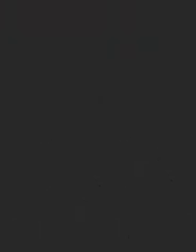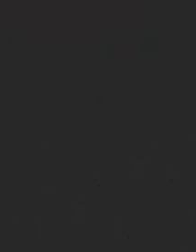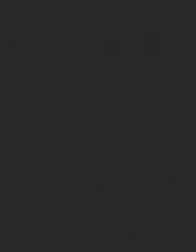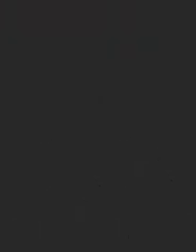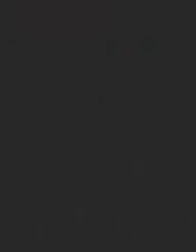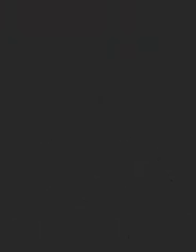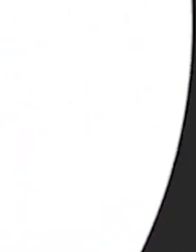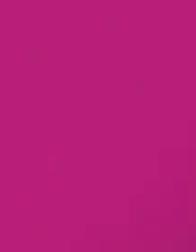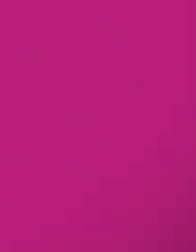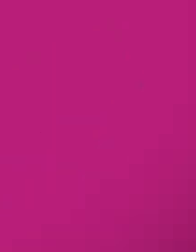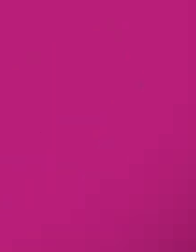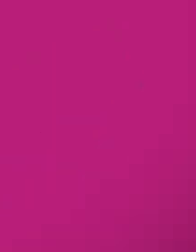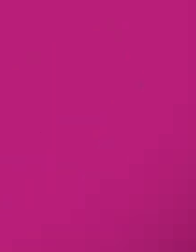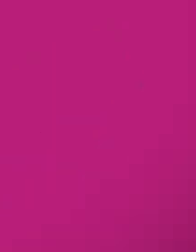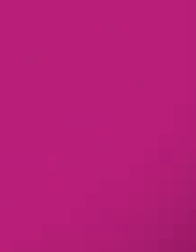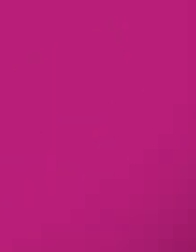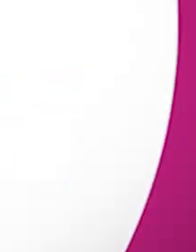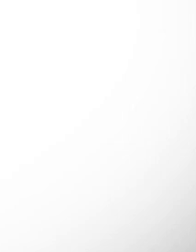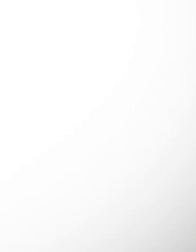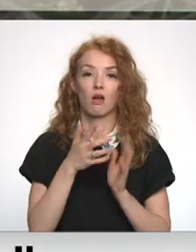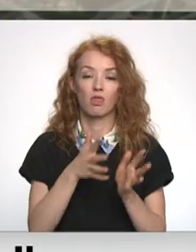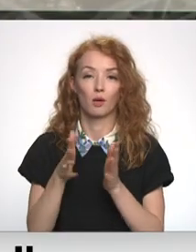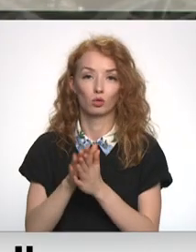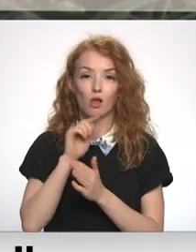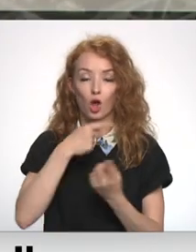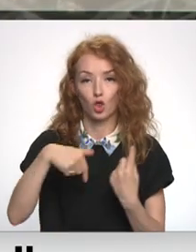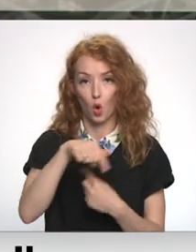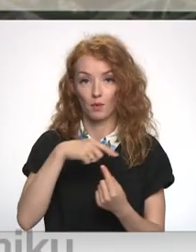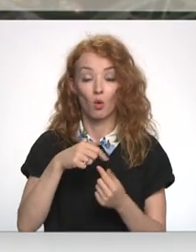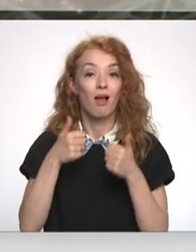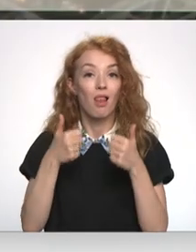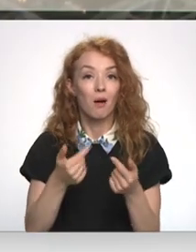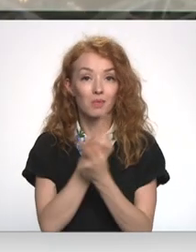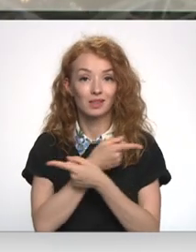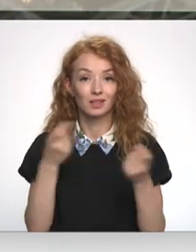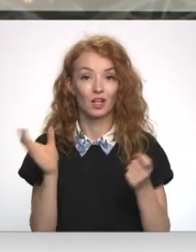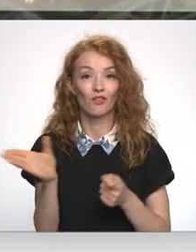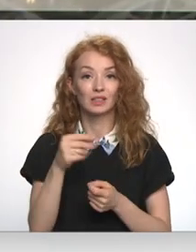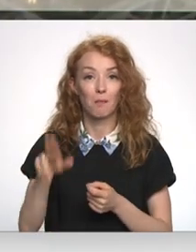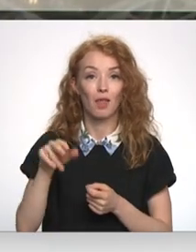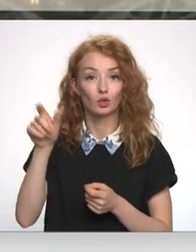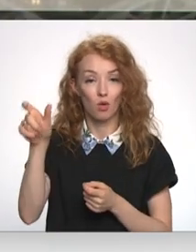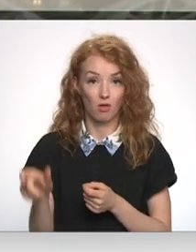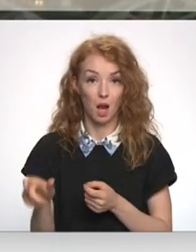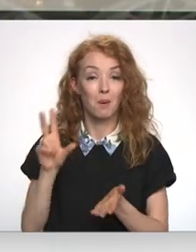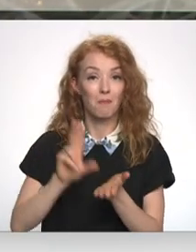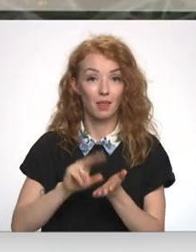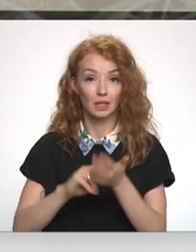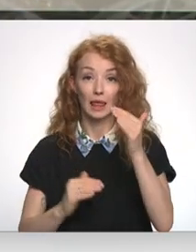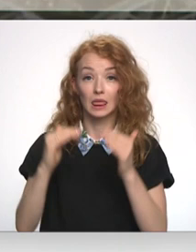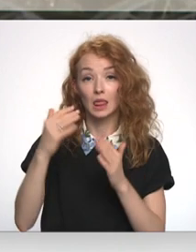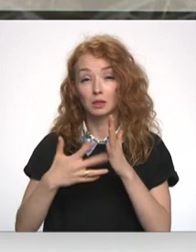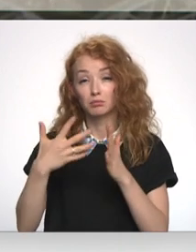Re, viss ēters ir te! Laba ziņa visiem Latvijas pensionāriem. Pensijas tiks indeksētas